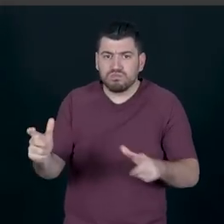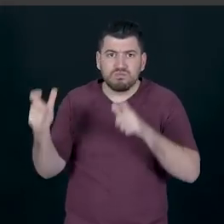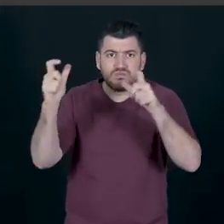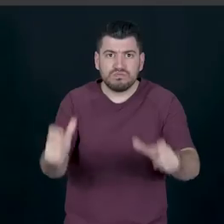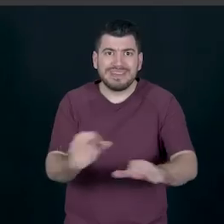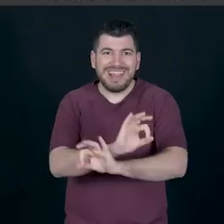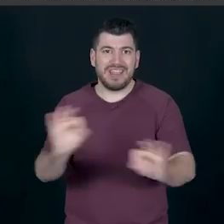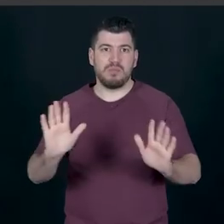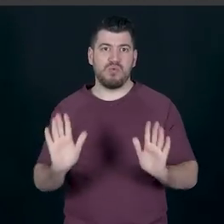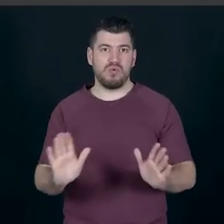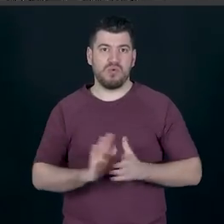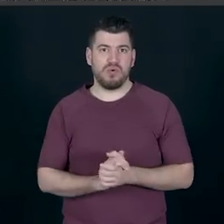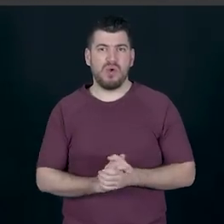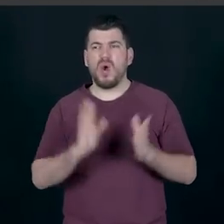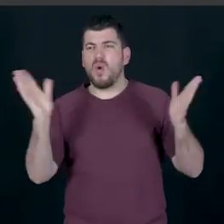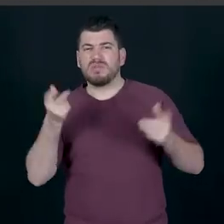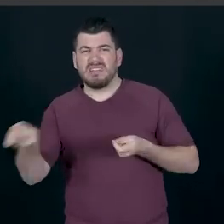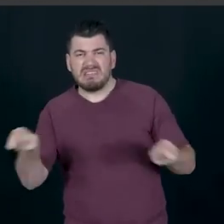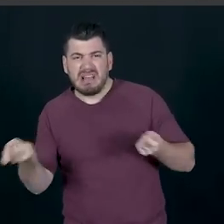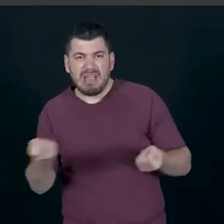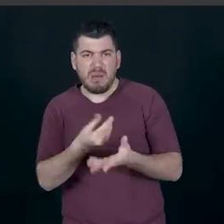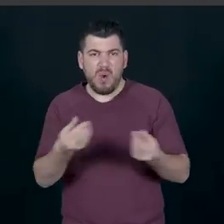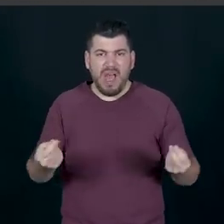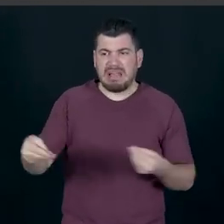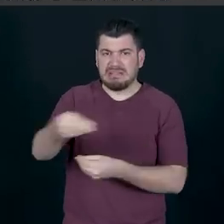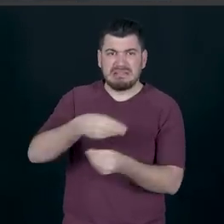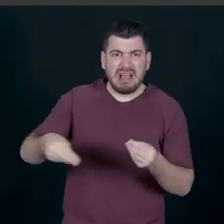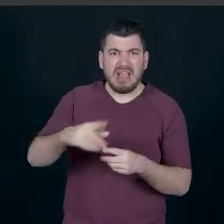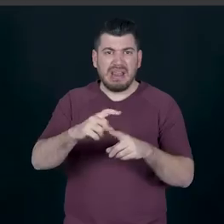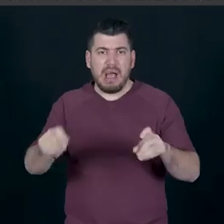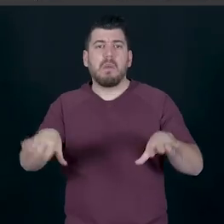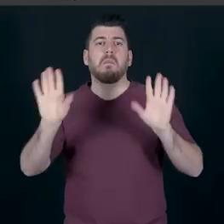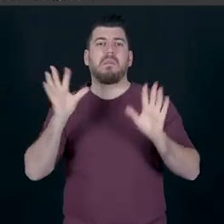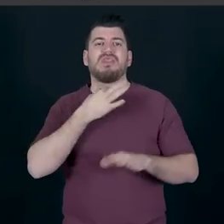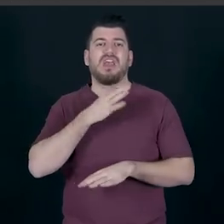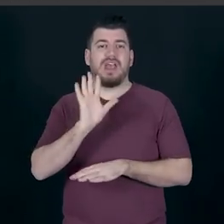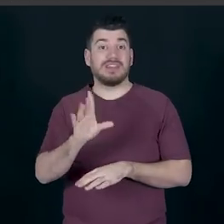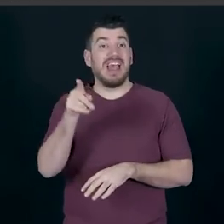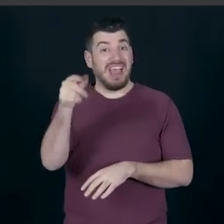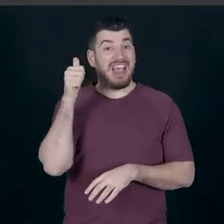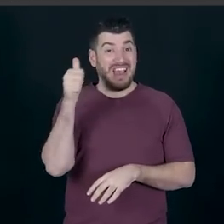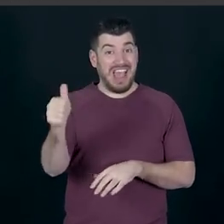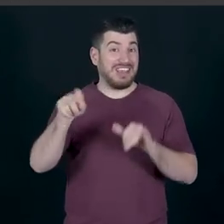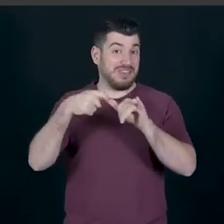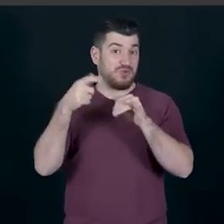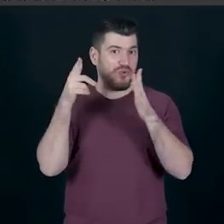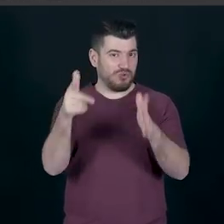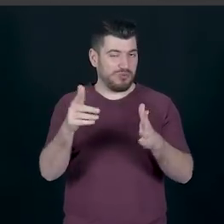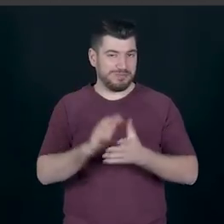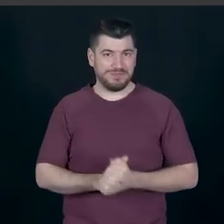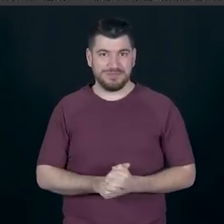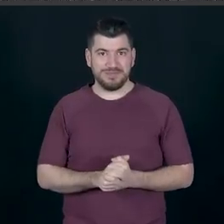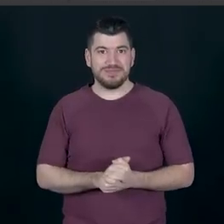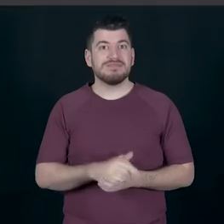συνταγή. Τίποτα. Ούτε πολλά τηγάνια, ούτε πολλές σάλτσες, ούτε πολλά υλικά. Μην ξεχάσετε να κάνετε subscribe στην καναλάρα μας, στο